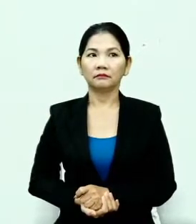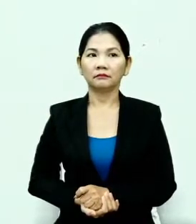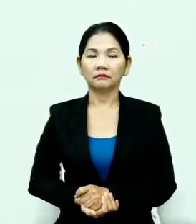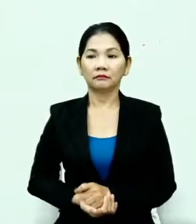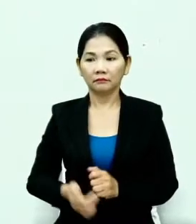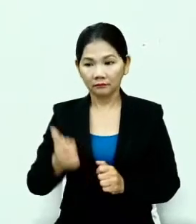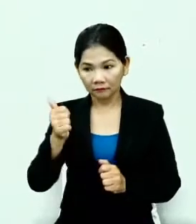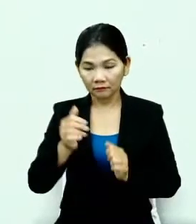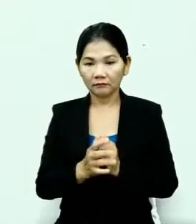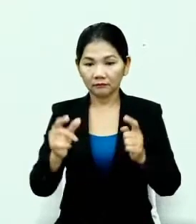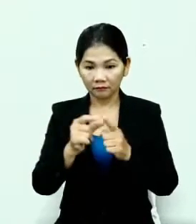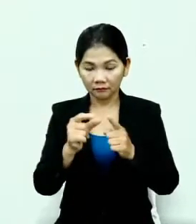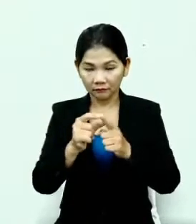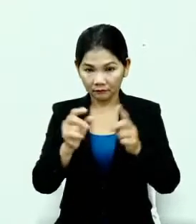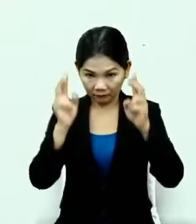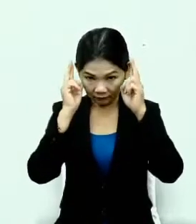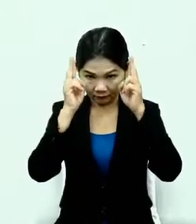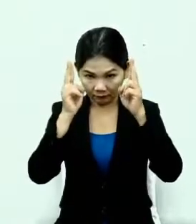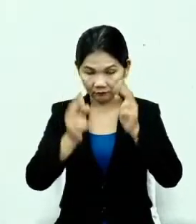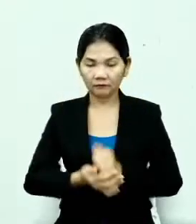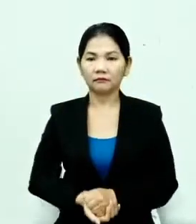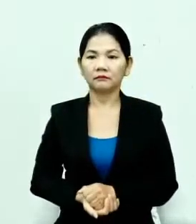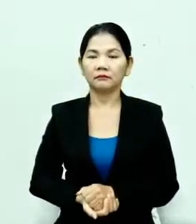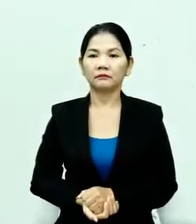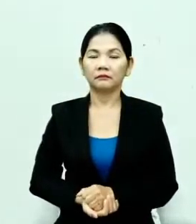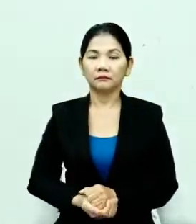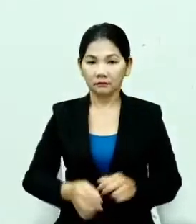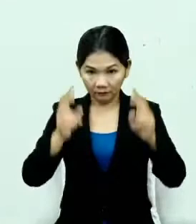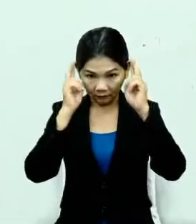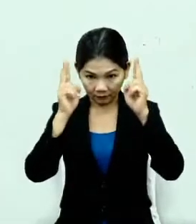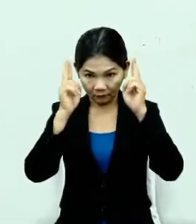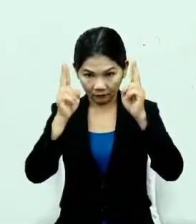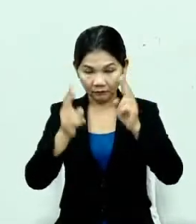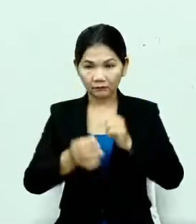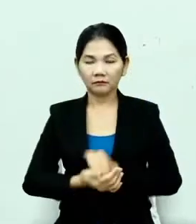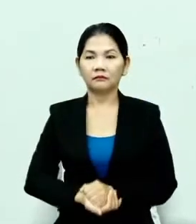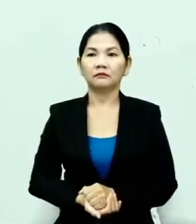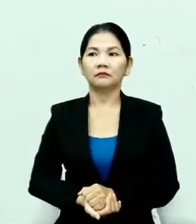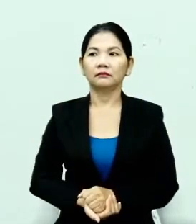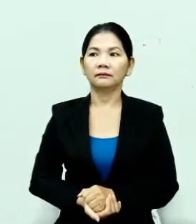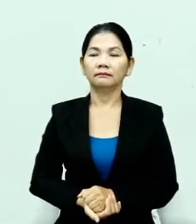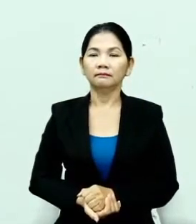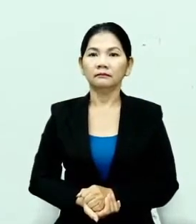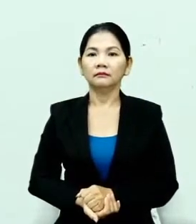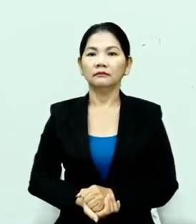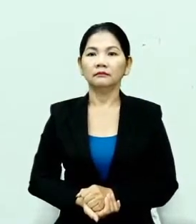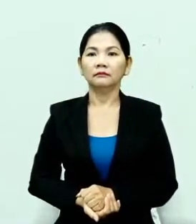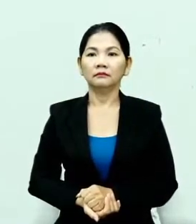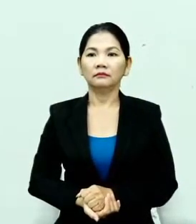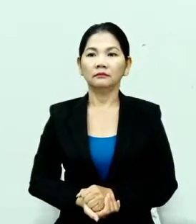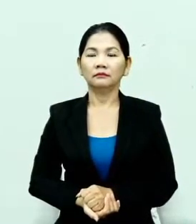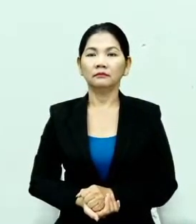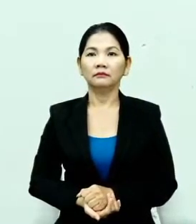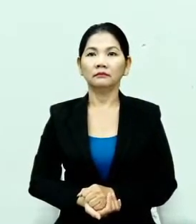Chà, là ồ ná, cứ ọp. Ọp rôm ná con ná, chà ọp rôm. Chà, ọp rôm.